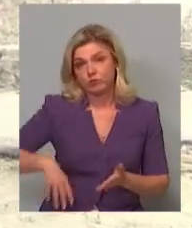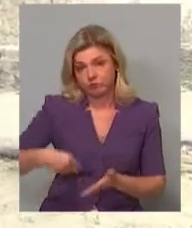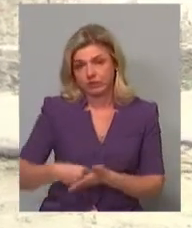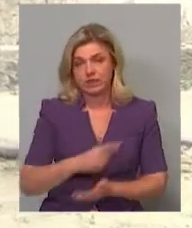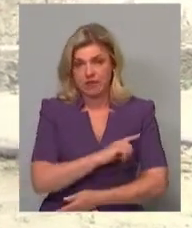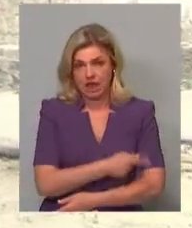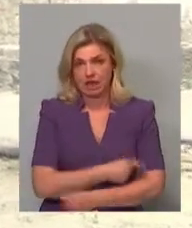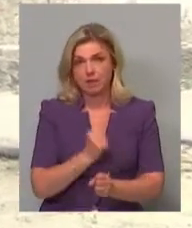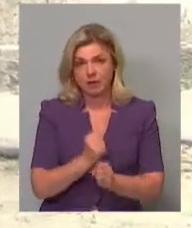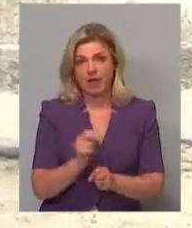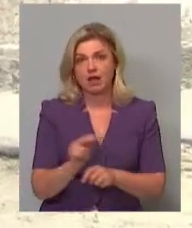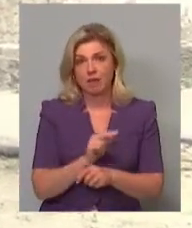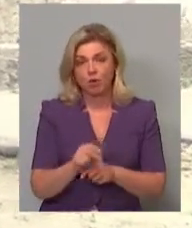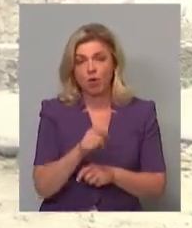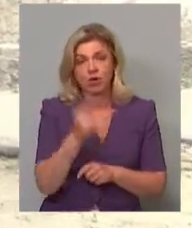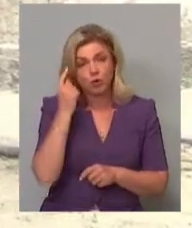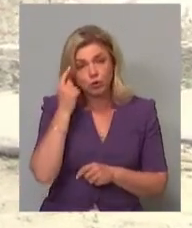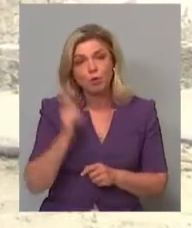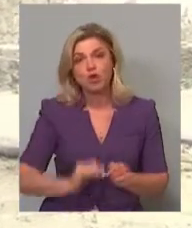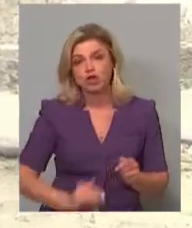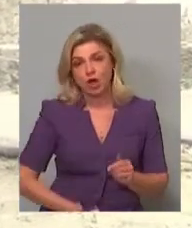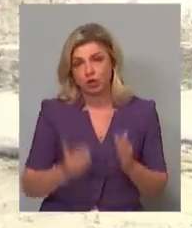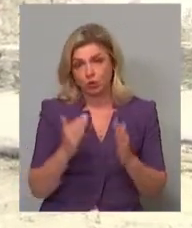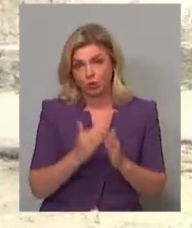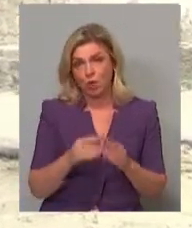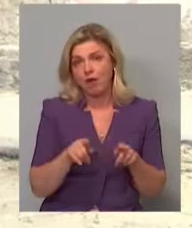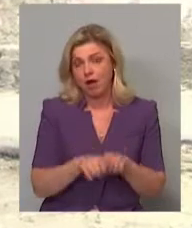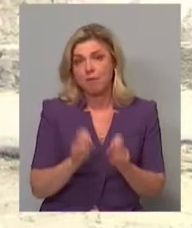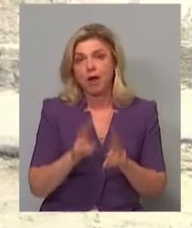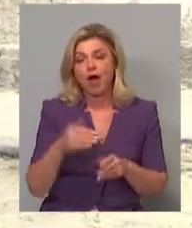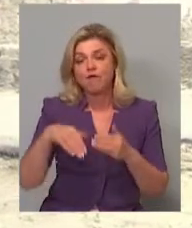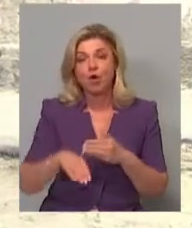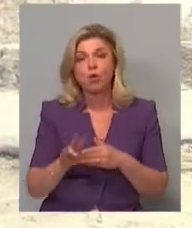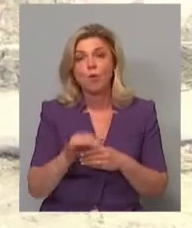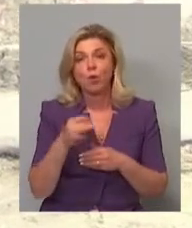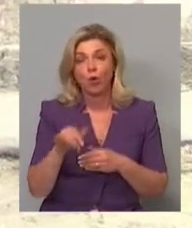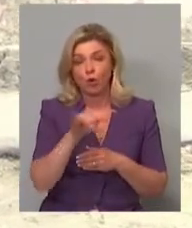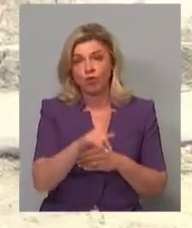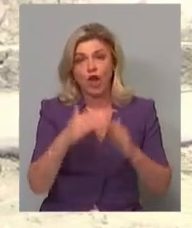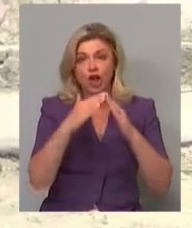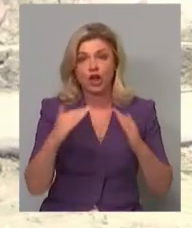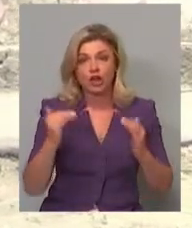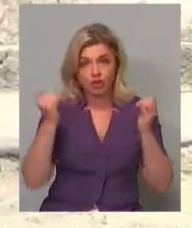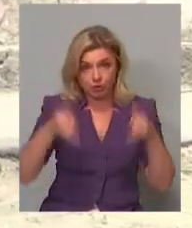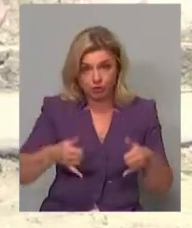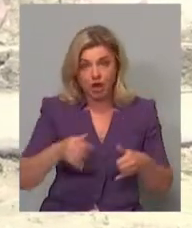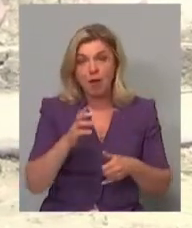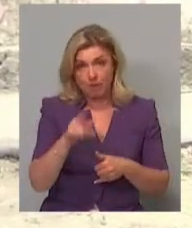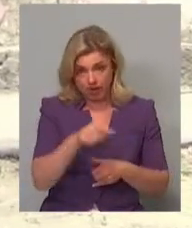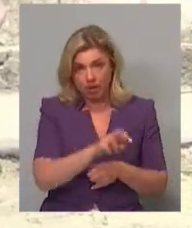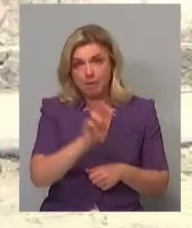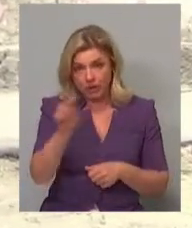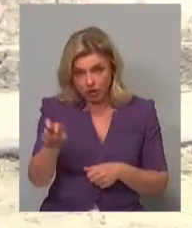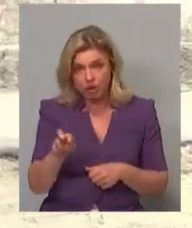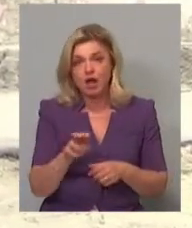ремонт. Уявіть, що ви живете в приватному будинку, оно через дорогу на водопої, і у вас затік дах. Ви прийшли б до міської ради вимагати